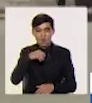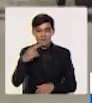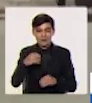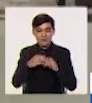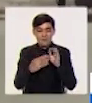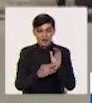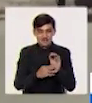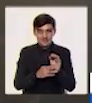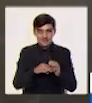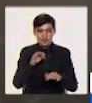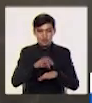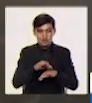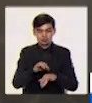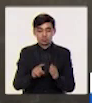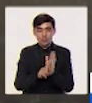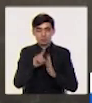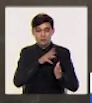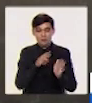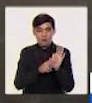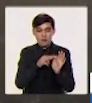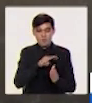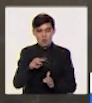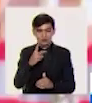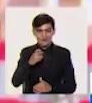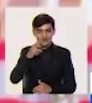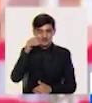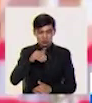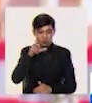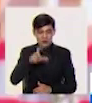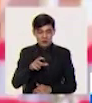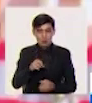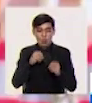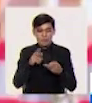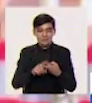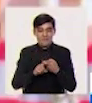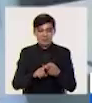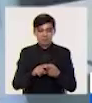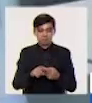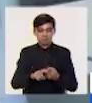індеті, басталғалы бері 8 миллион 200 мың адам қауіпті инфекцияны